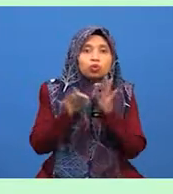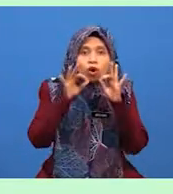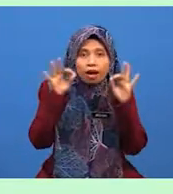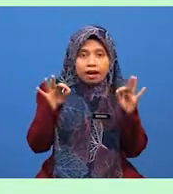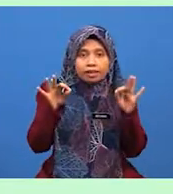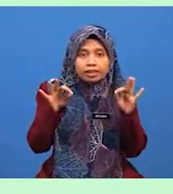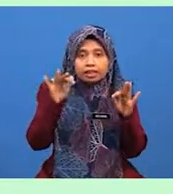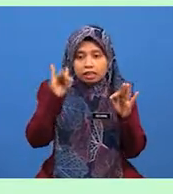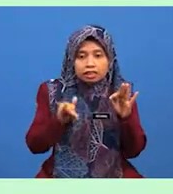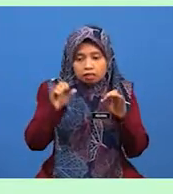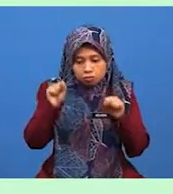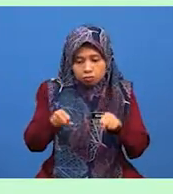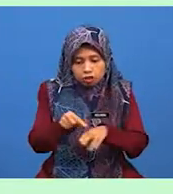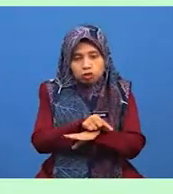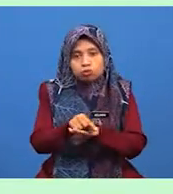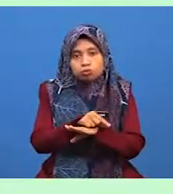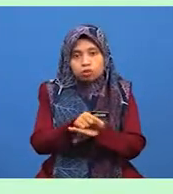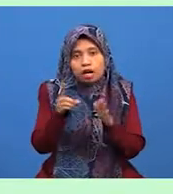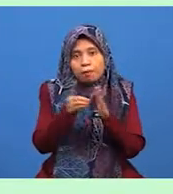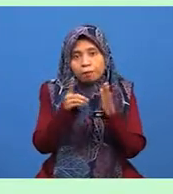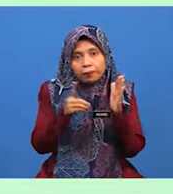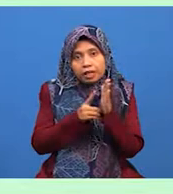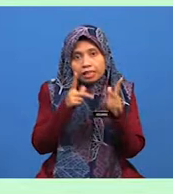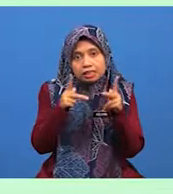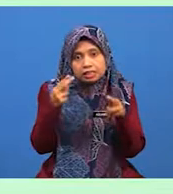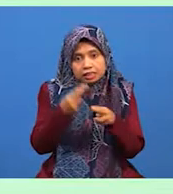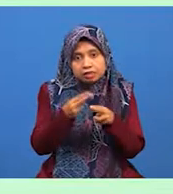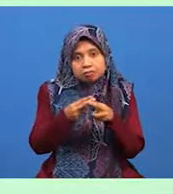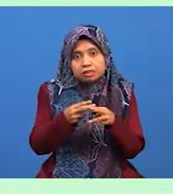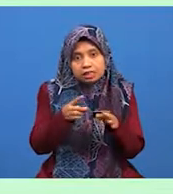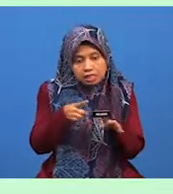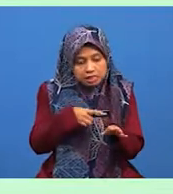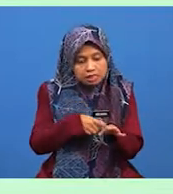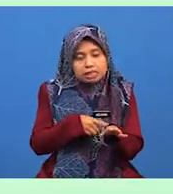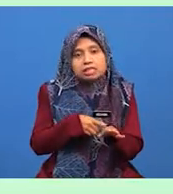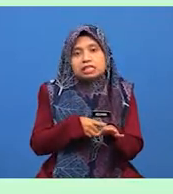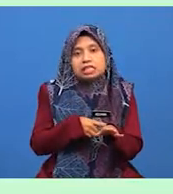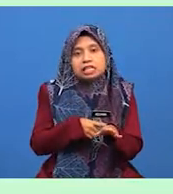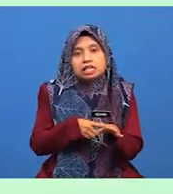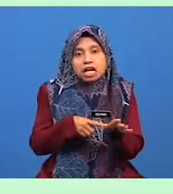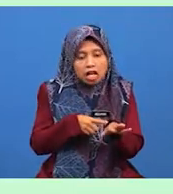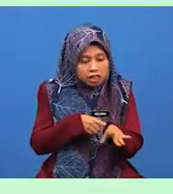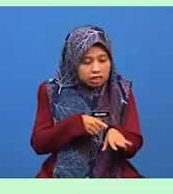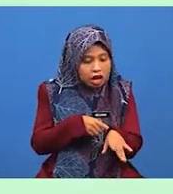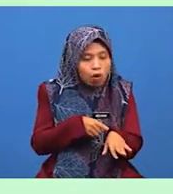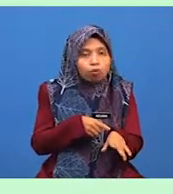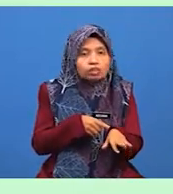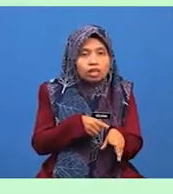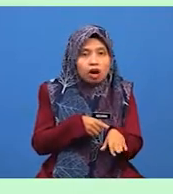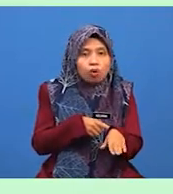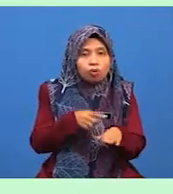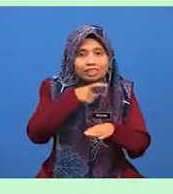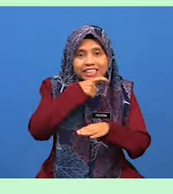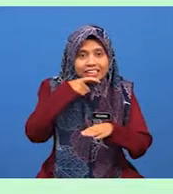boleh dibina berdasarkan kata sendinama di ialah daun-daun kering